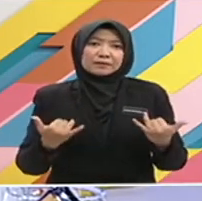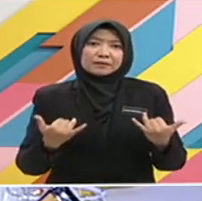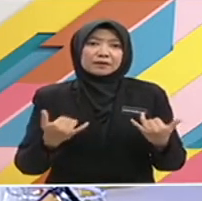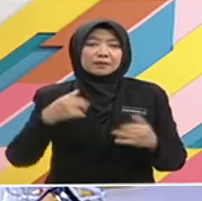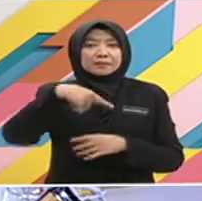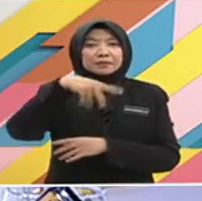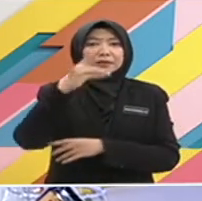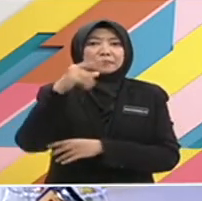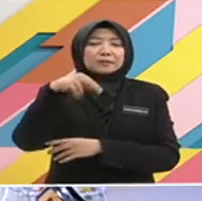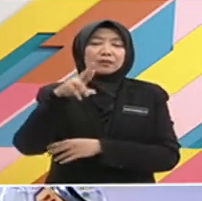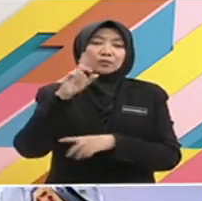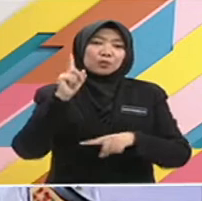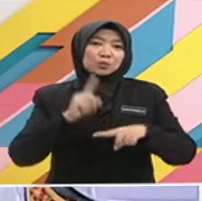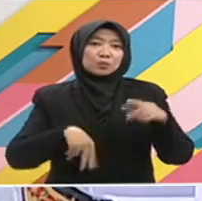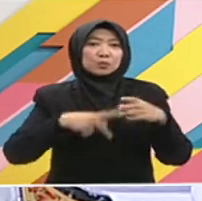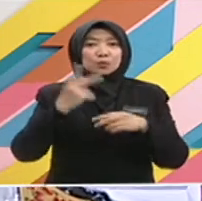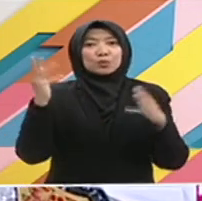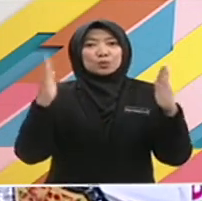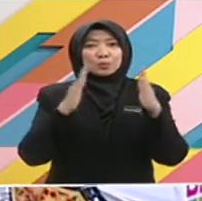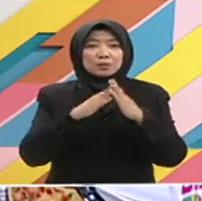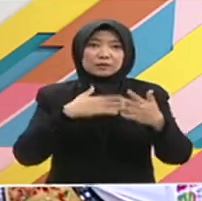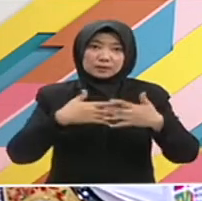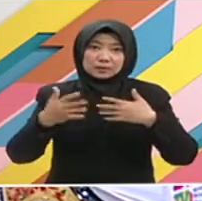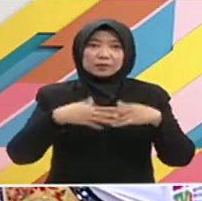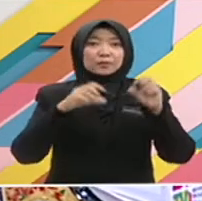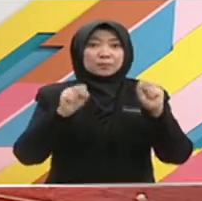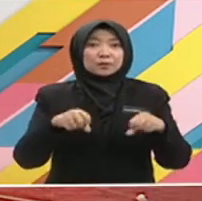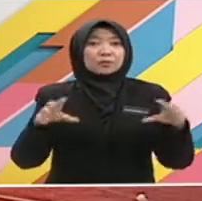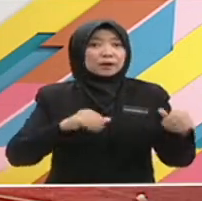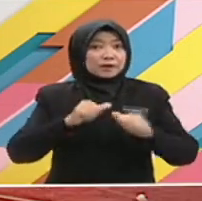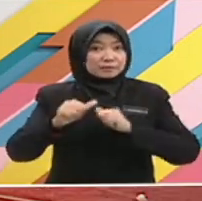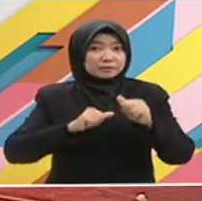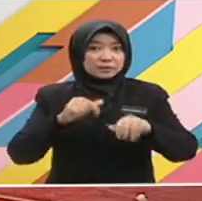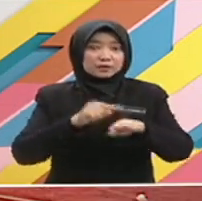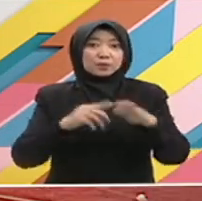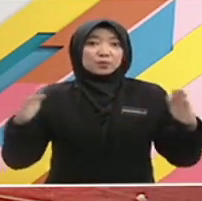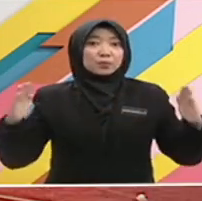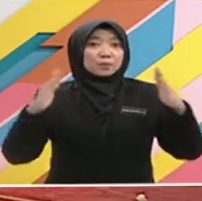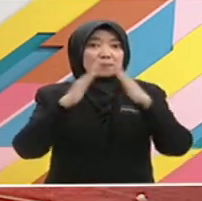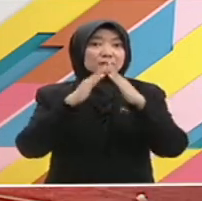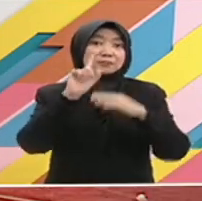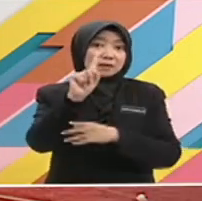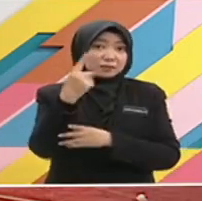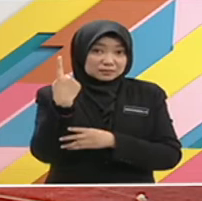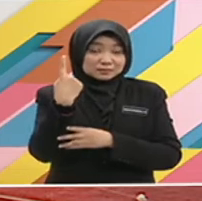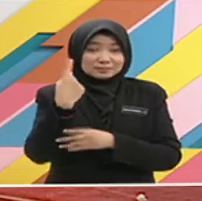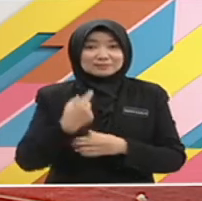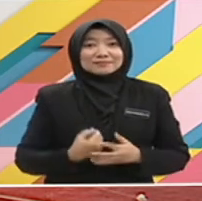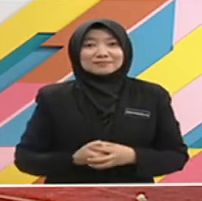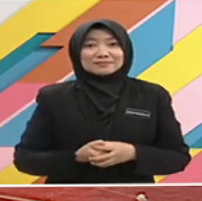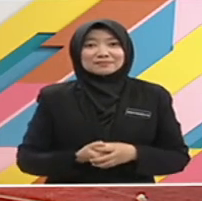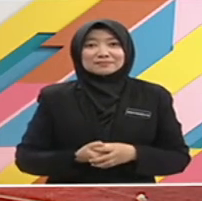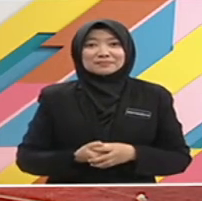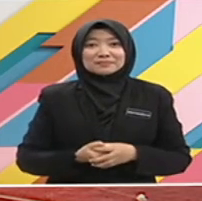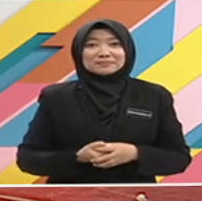rakan-rakan, adik-adik tak boleh keluar dari rumah, tak mengapa kita boleh lakukan aktiviti ini di rumah sahaja. Baik, Nisa boleh